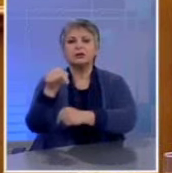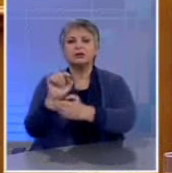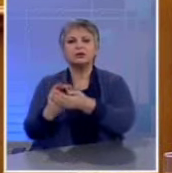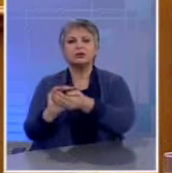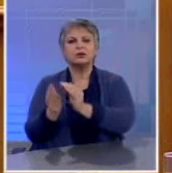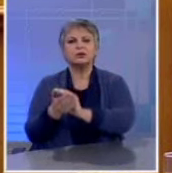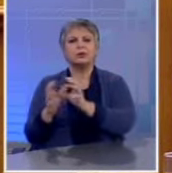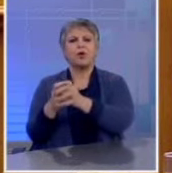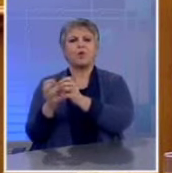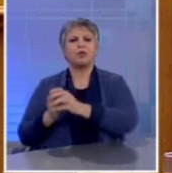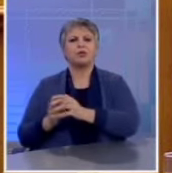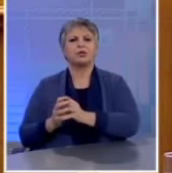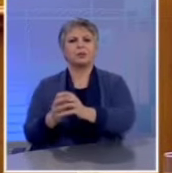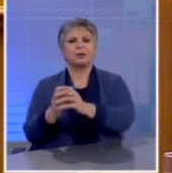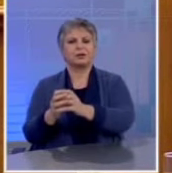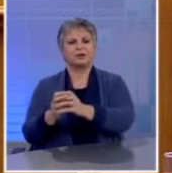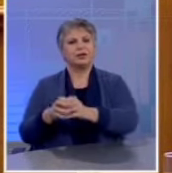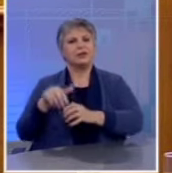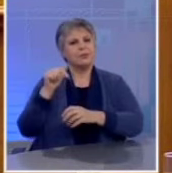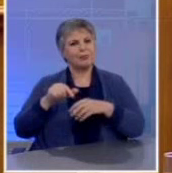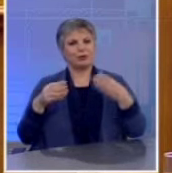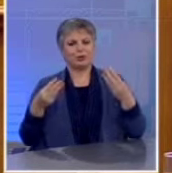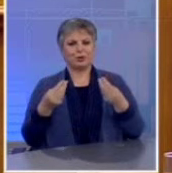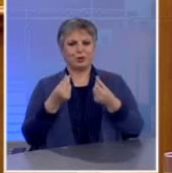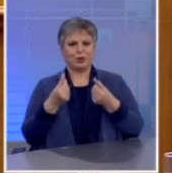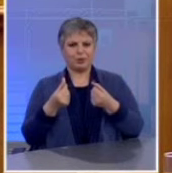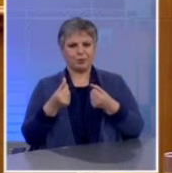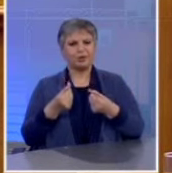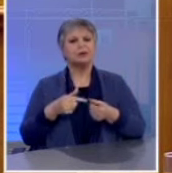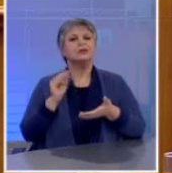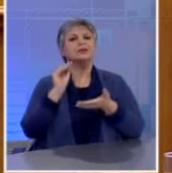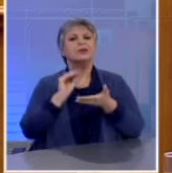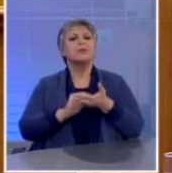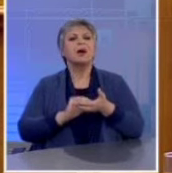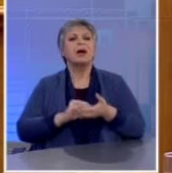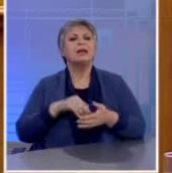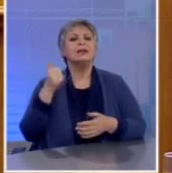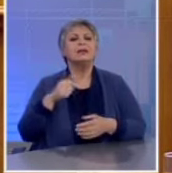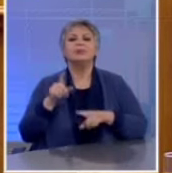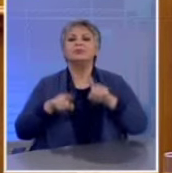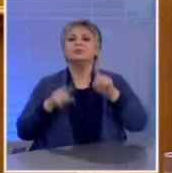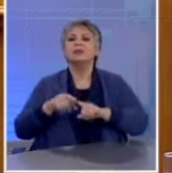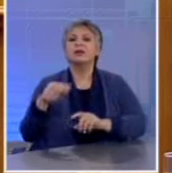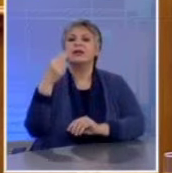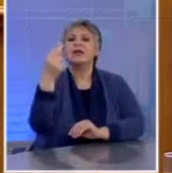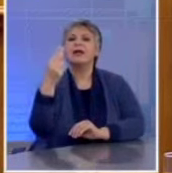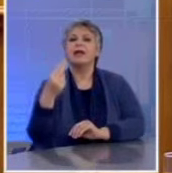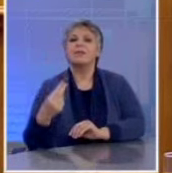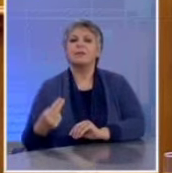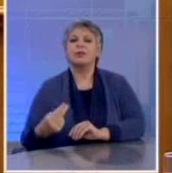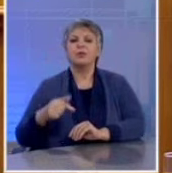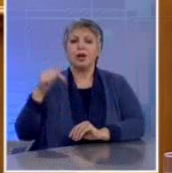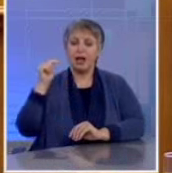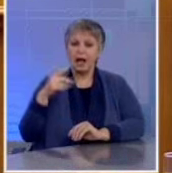όπως επίσης θα μπορούσε να διευκολύνει την εκλογή ορισμένου υποψηφίου, έστω και ως